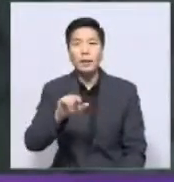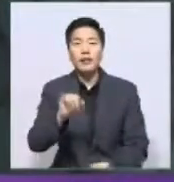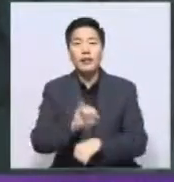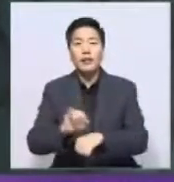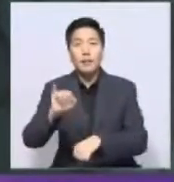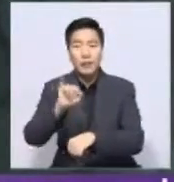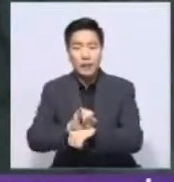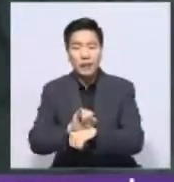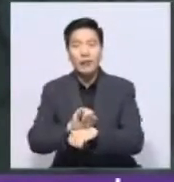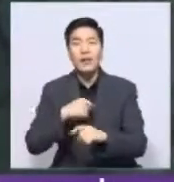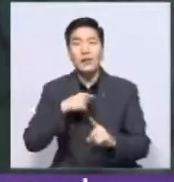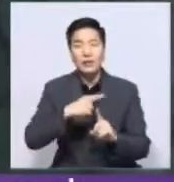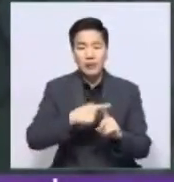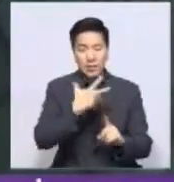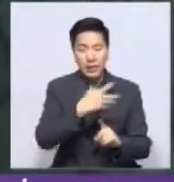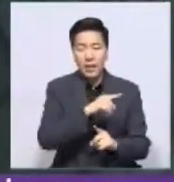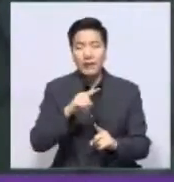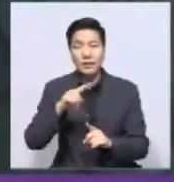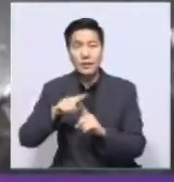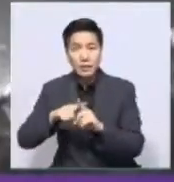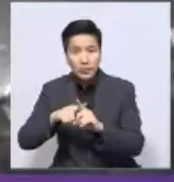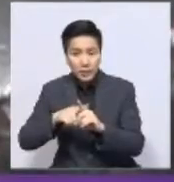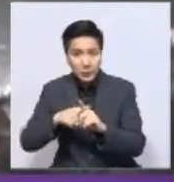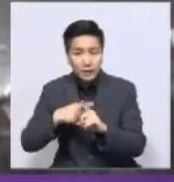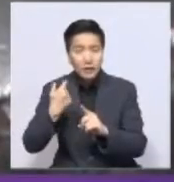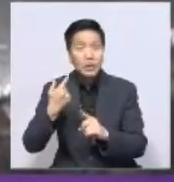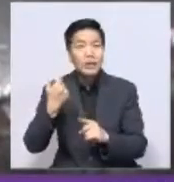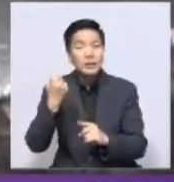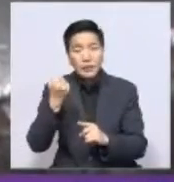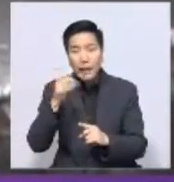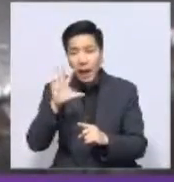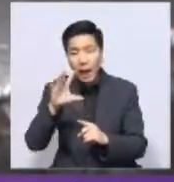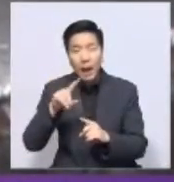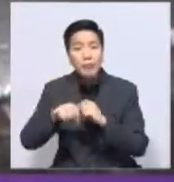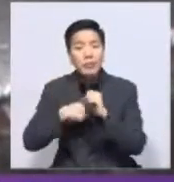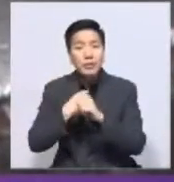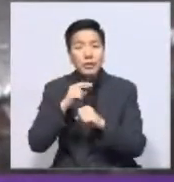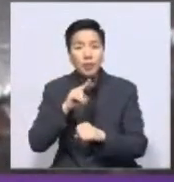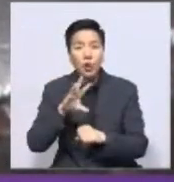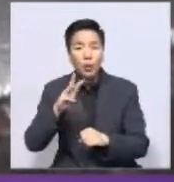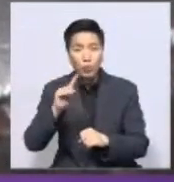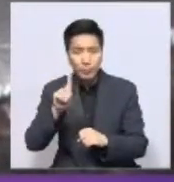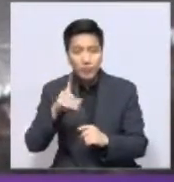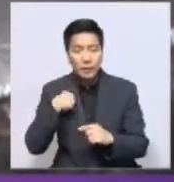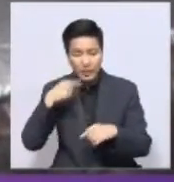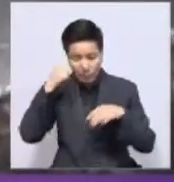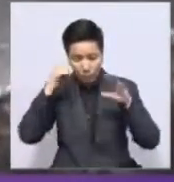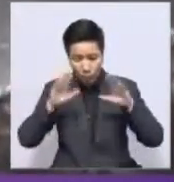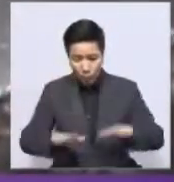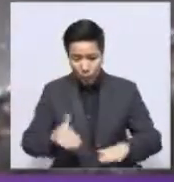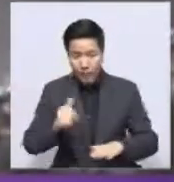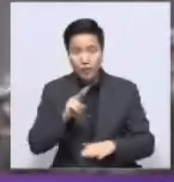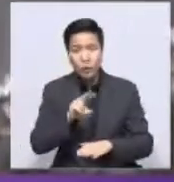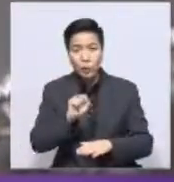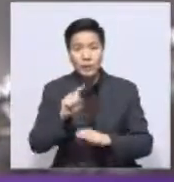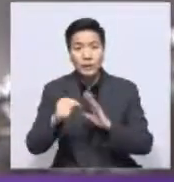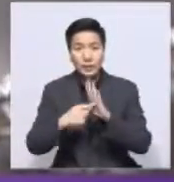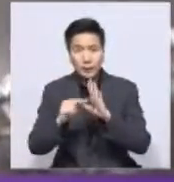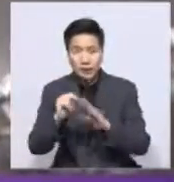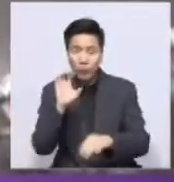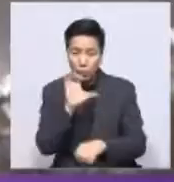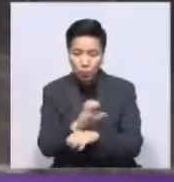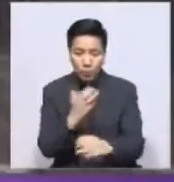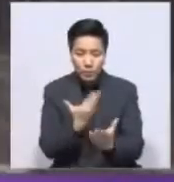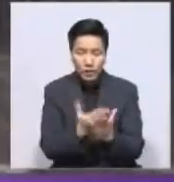ภาคมถึงกรกฎาคม2561คาดว่าจะลดปริมาณยางได้ 200,000 ตันและมาตรการควบคุมการผลิตและราค